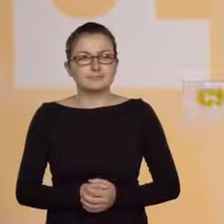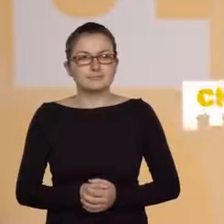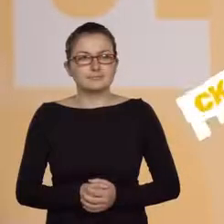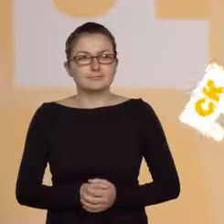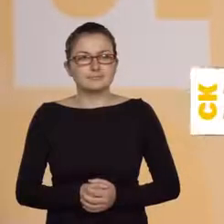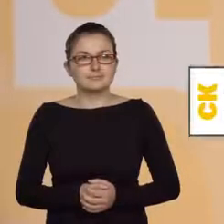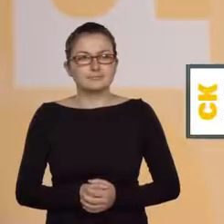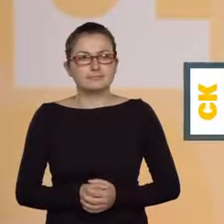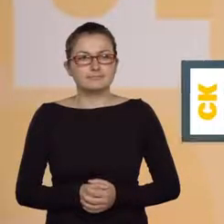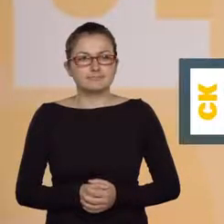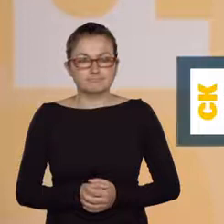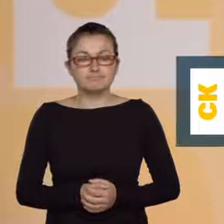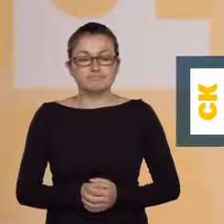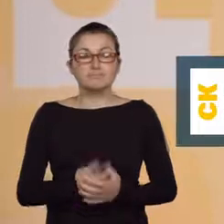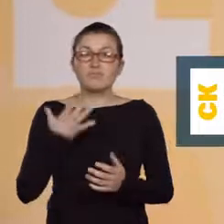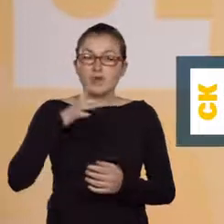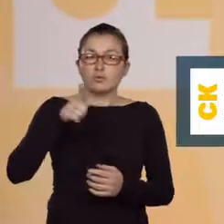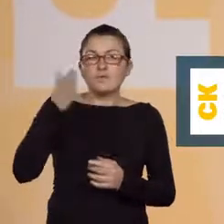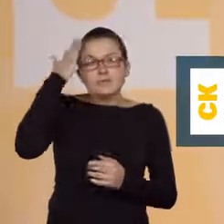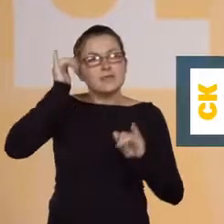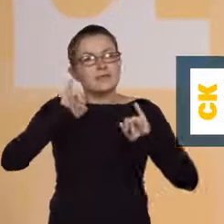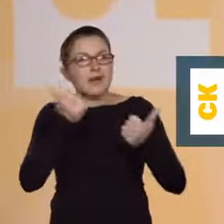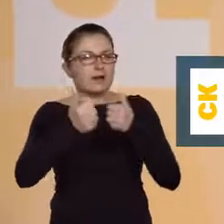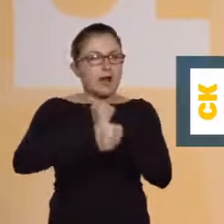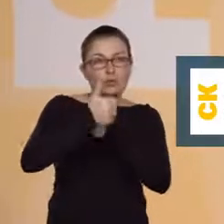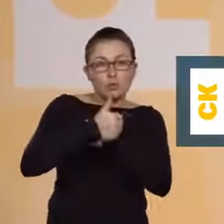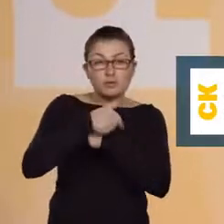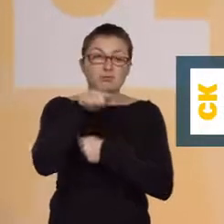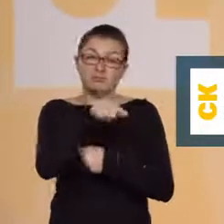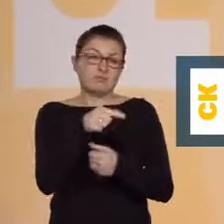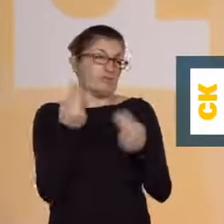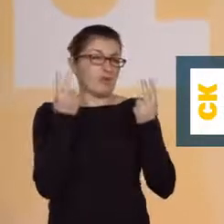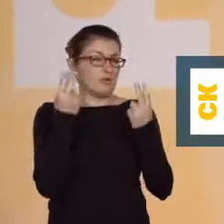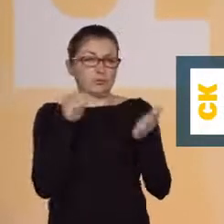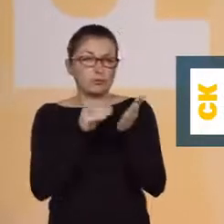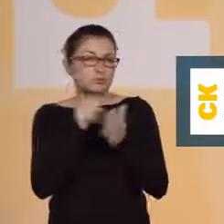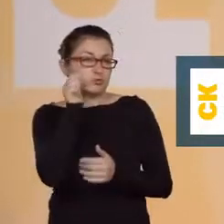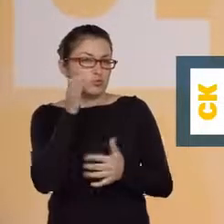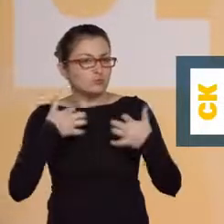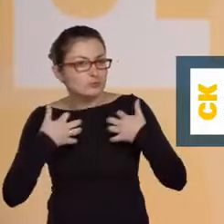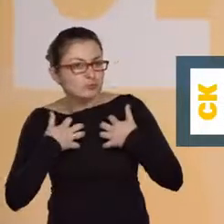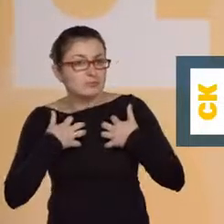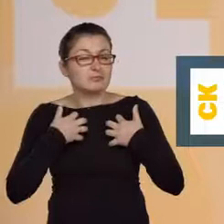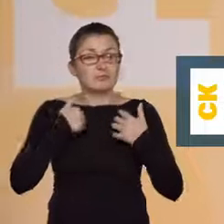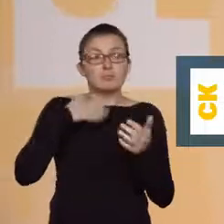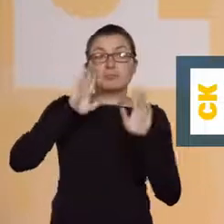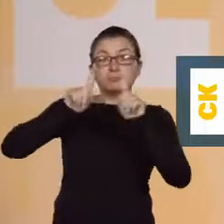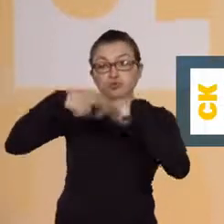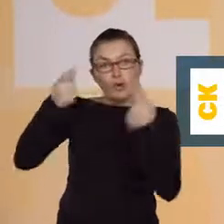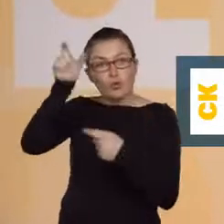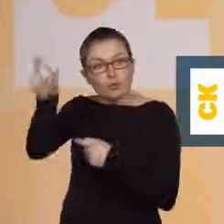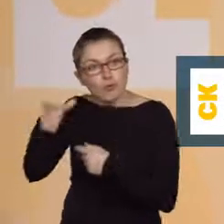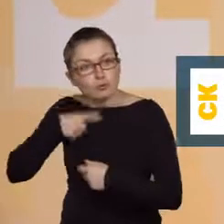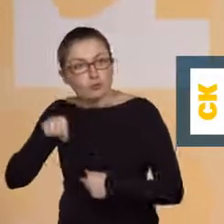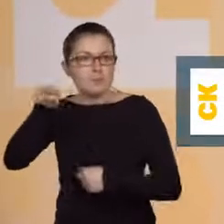Umiejętność argumentowania jest bardzo przydatna w naszym codziennym życiu. Nieraz przecież musimy przedstawić nasze stanowisko, przekonać kogoś do niego.